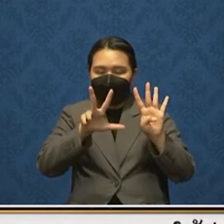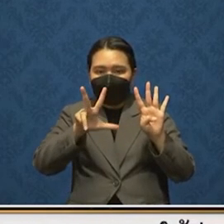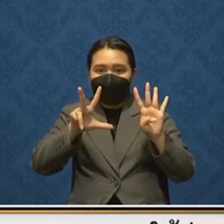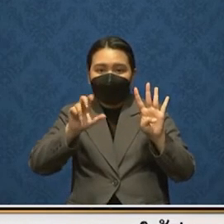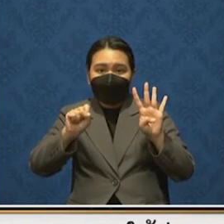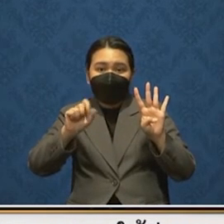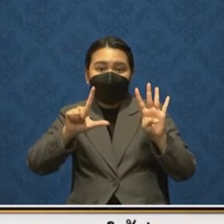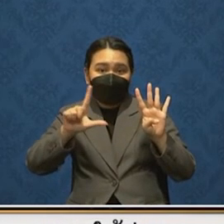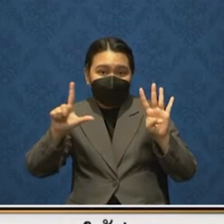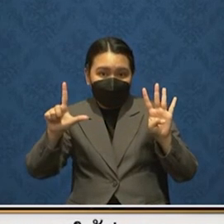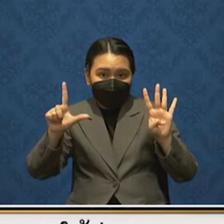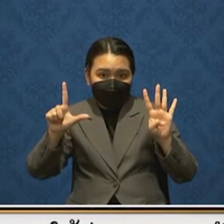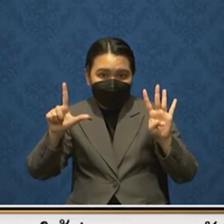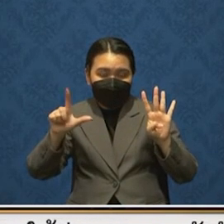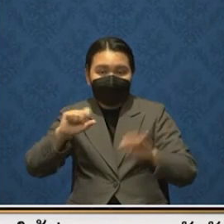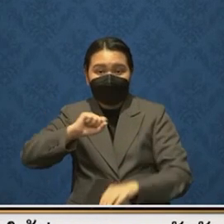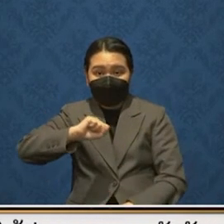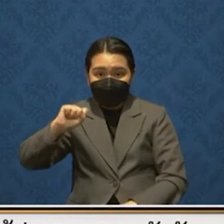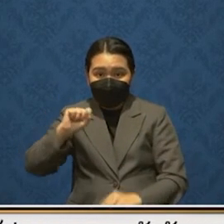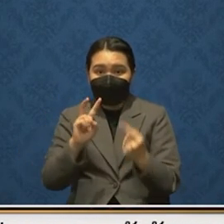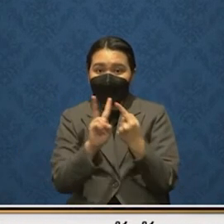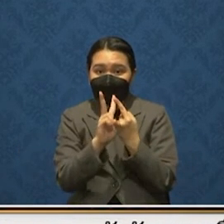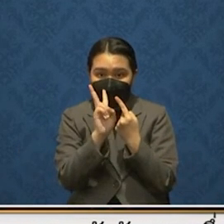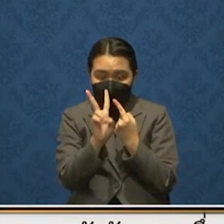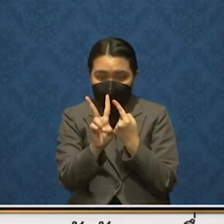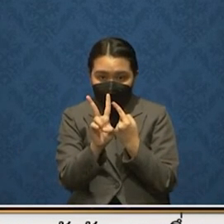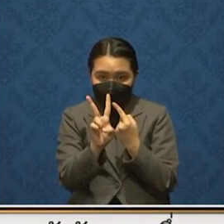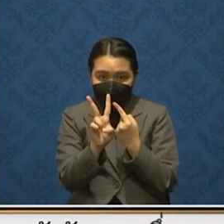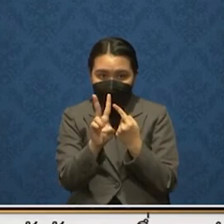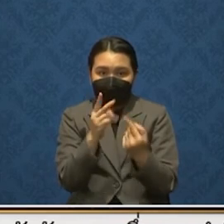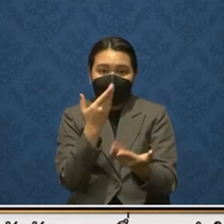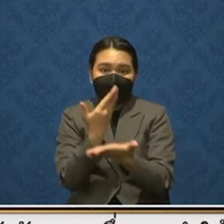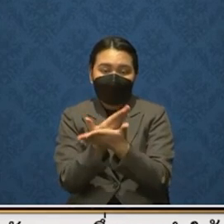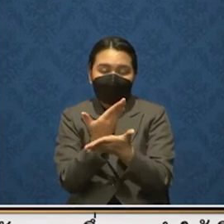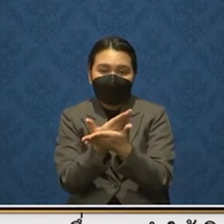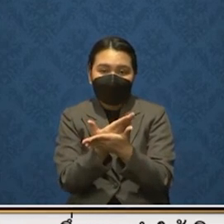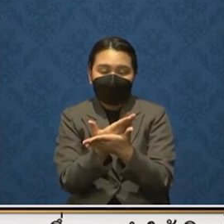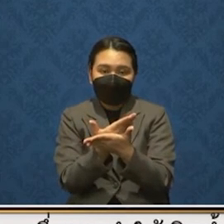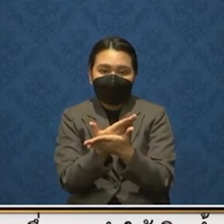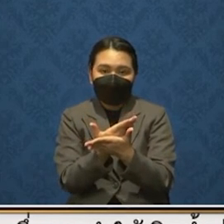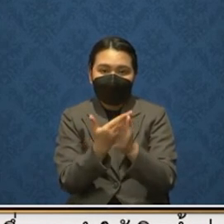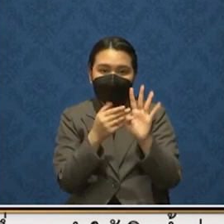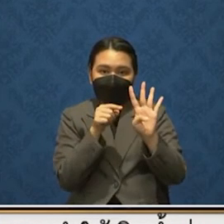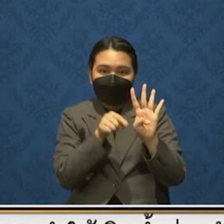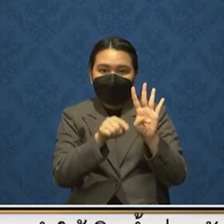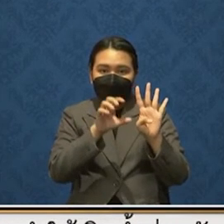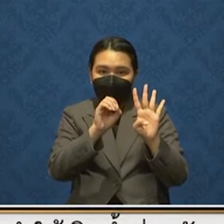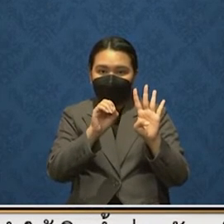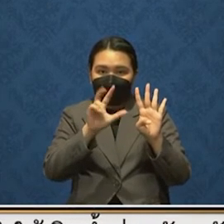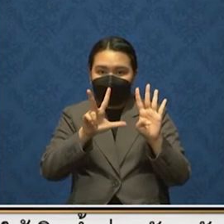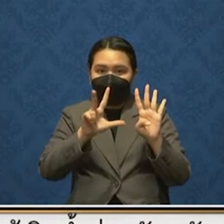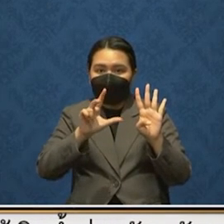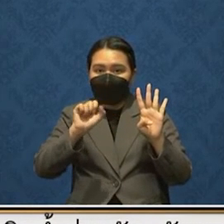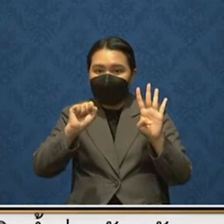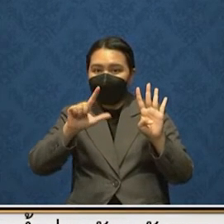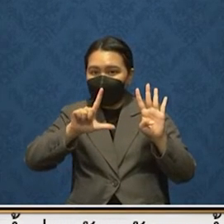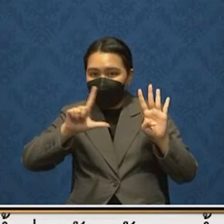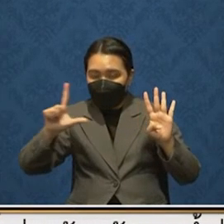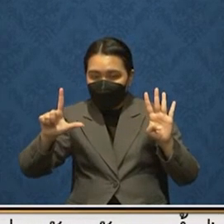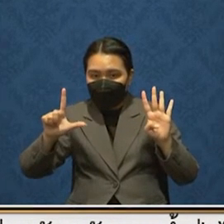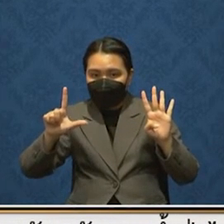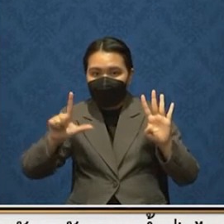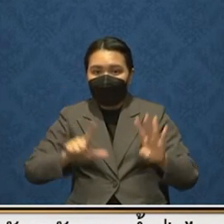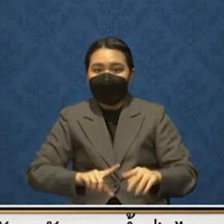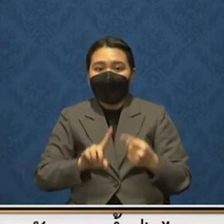าทขอ มือลดับที่ 2มีเงิน 4.03000.ัี้อัดับที่